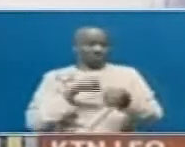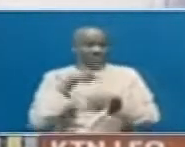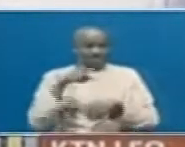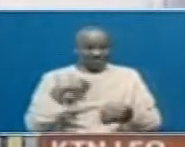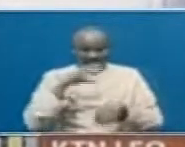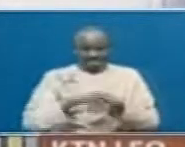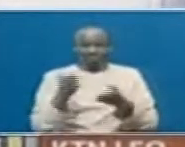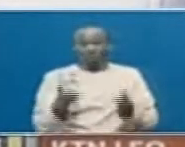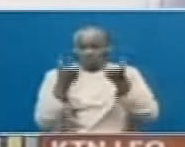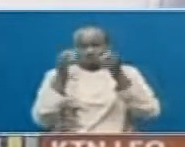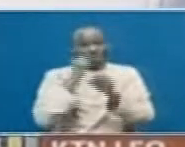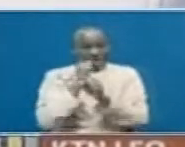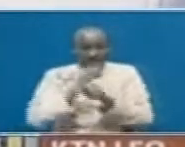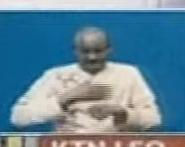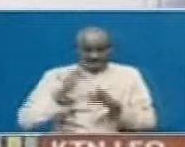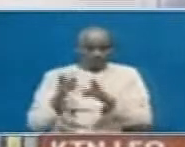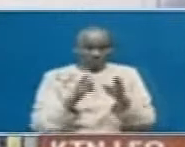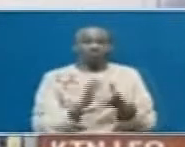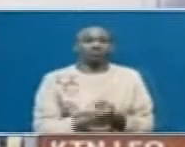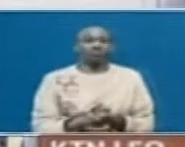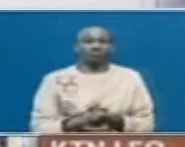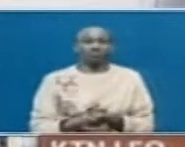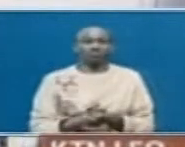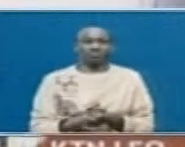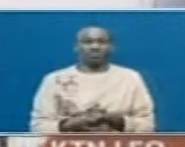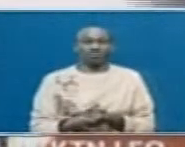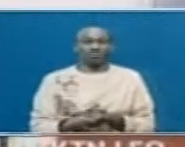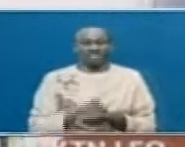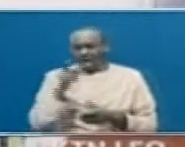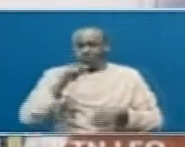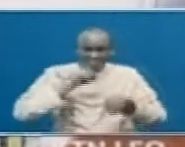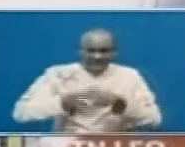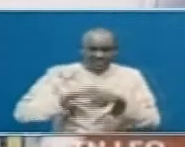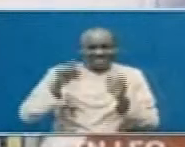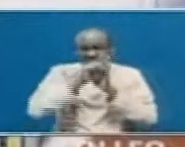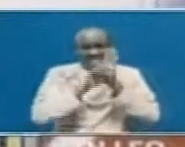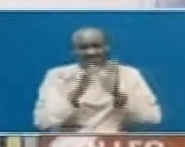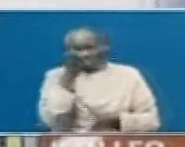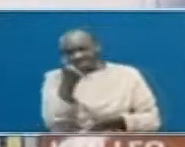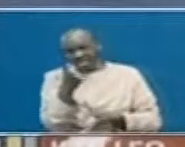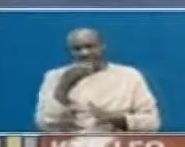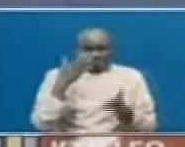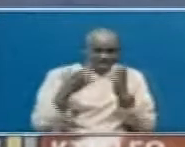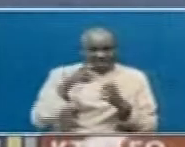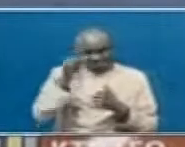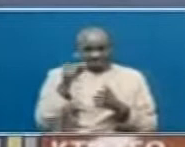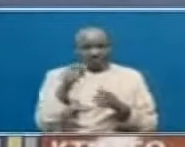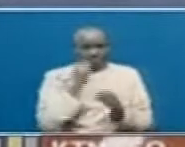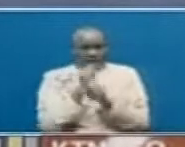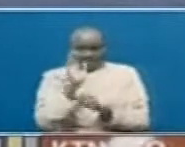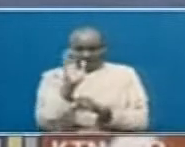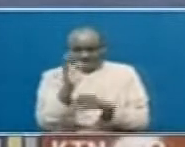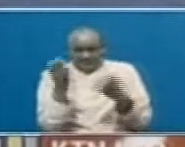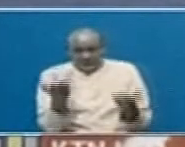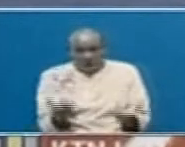nimepata promotions katika kazi yangu ya kawaida. Na mjeno luka katika pilka pilka za State House hapa na pale. Je, zinahusiana na kazi unayofanya